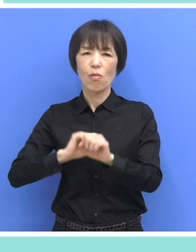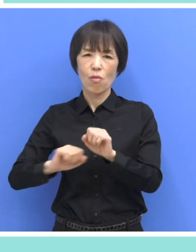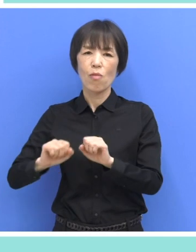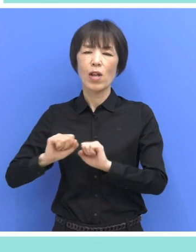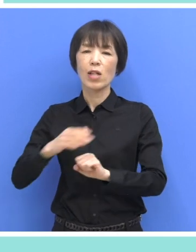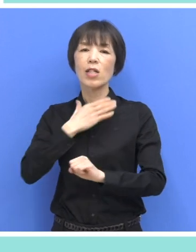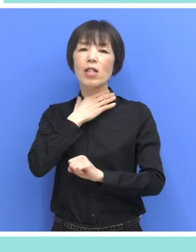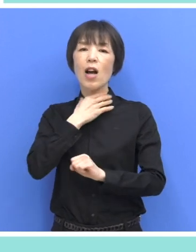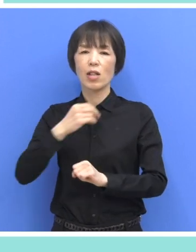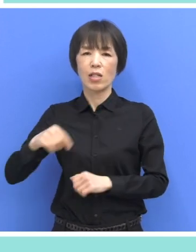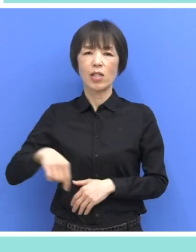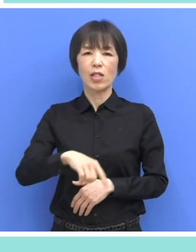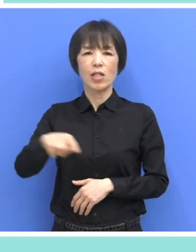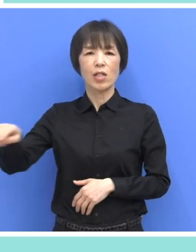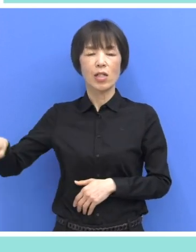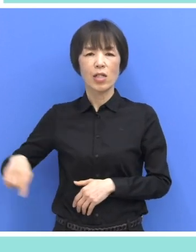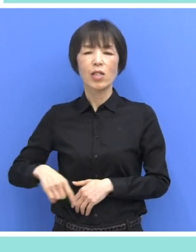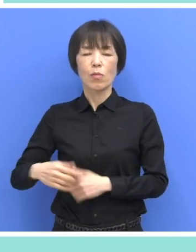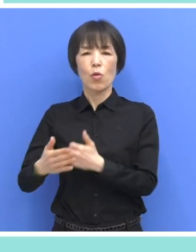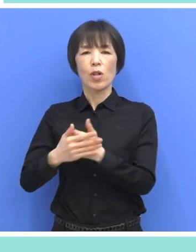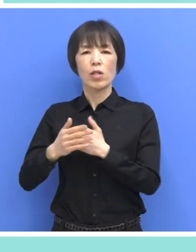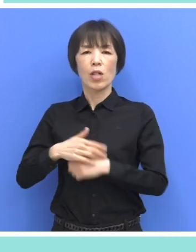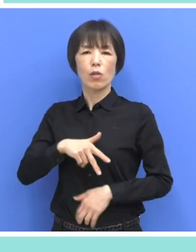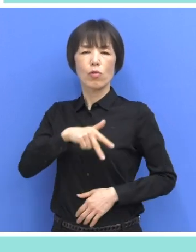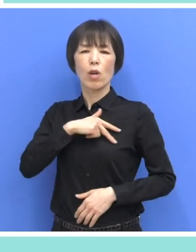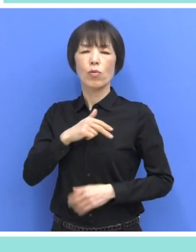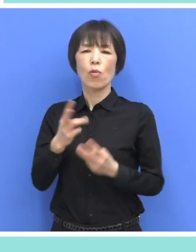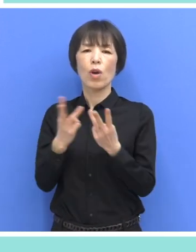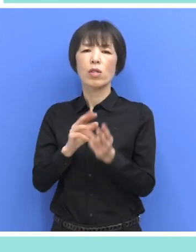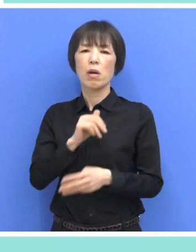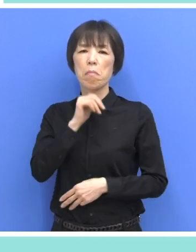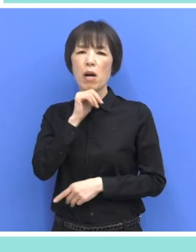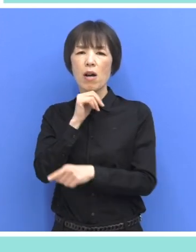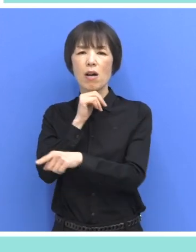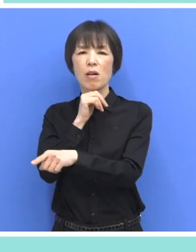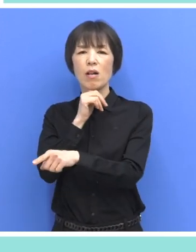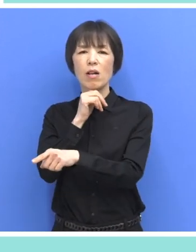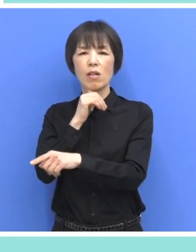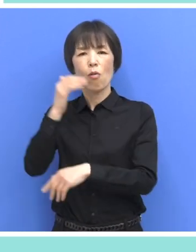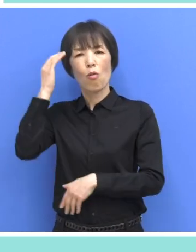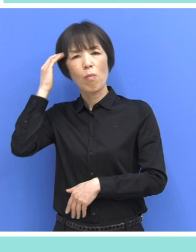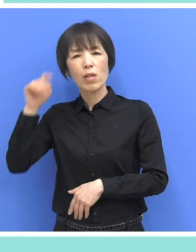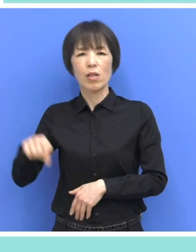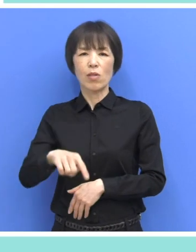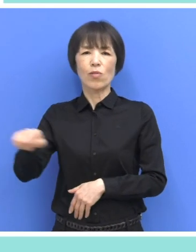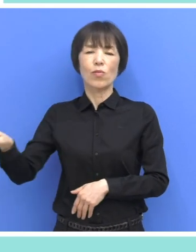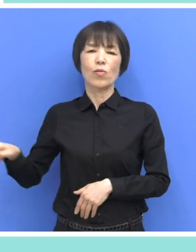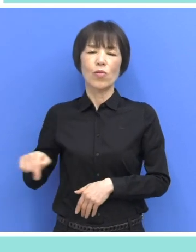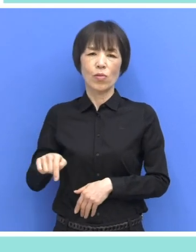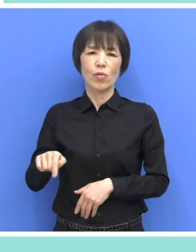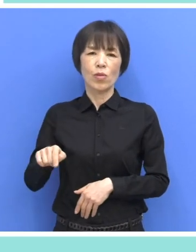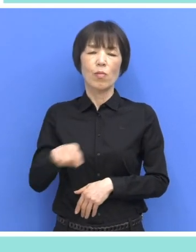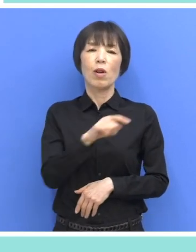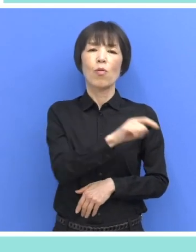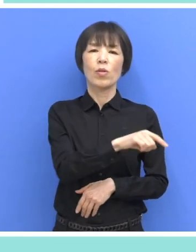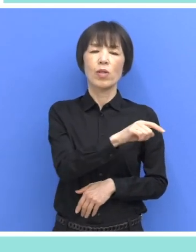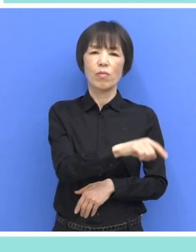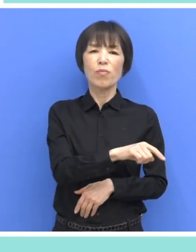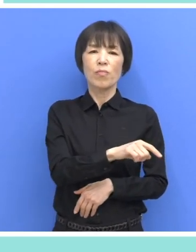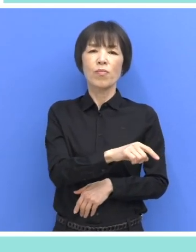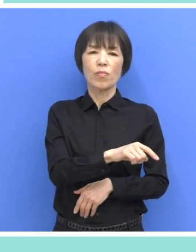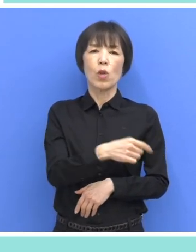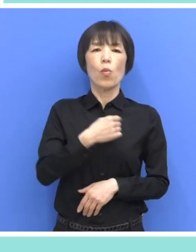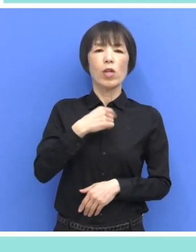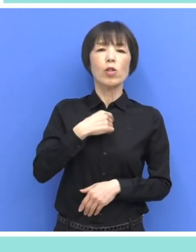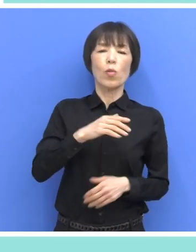ことをやりたいな、で、お手伝いしてくれるスタッフさんをもうちょっと欲しいなっていうことで困ってる。で、逆側、こっち側